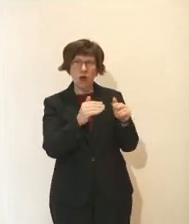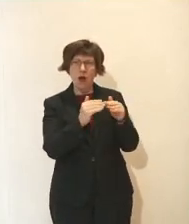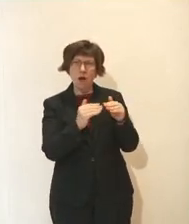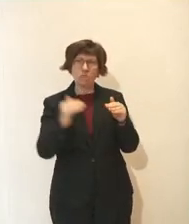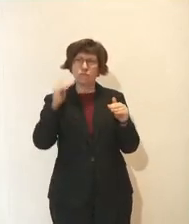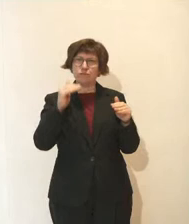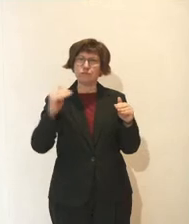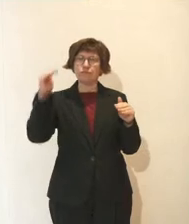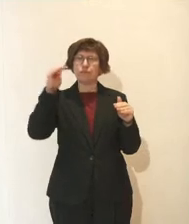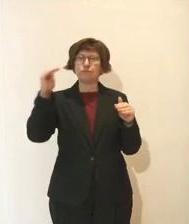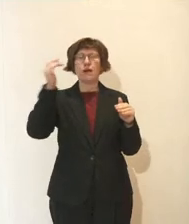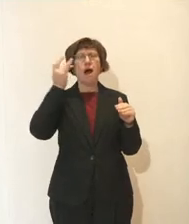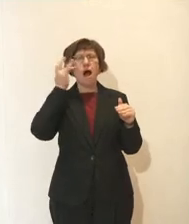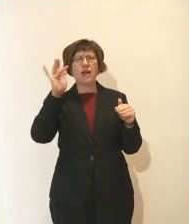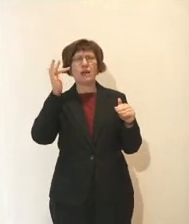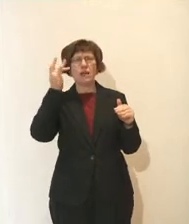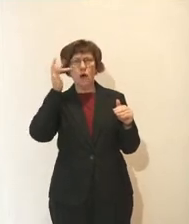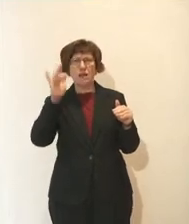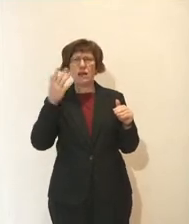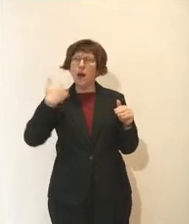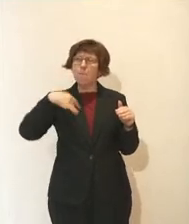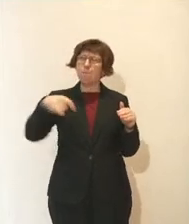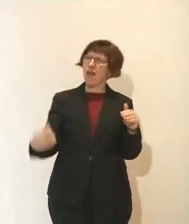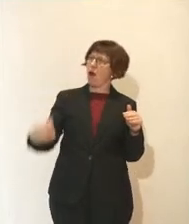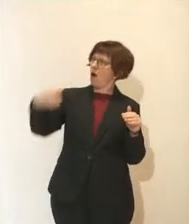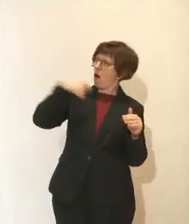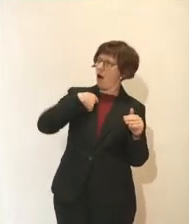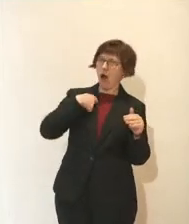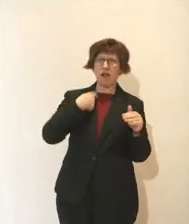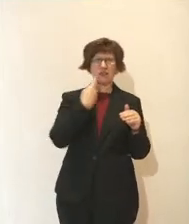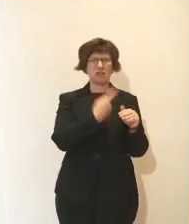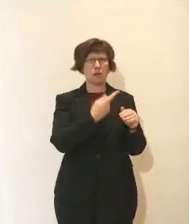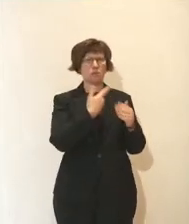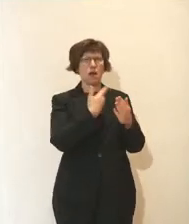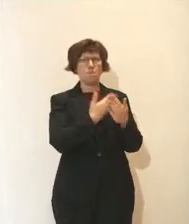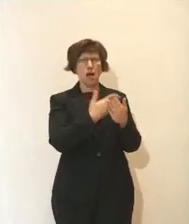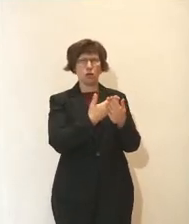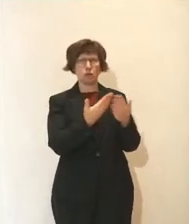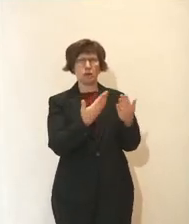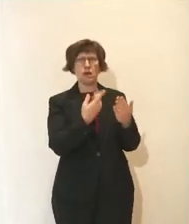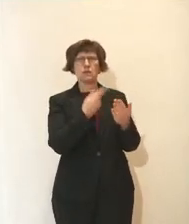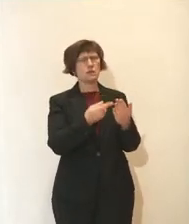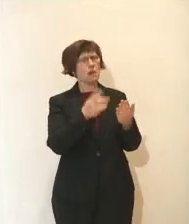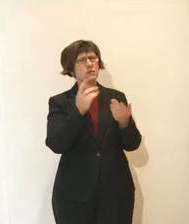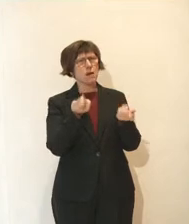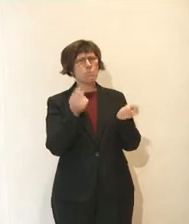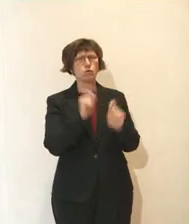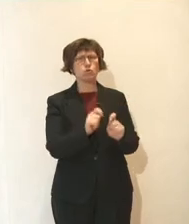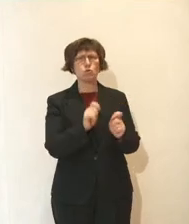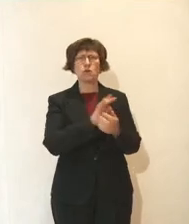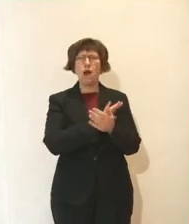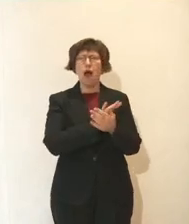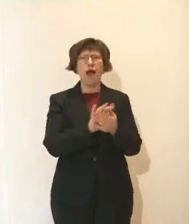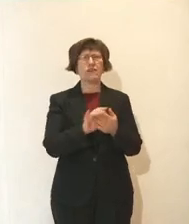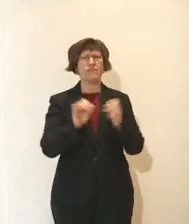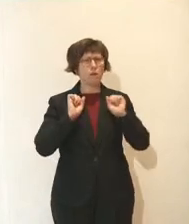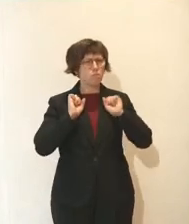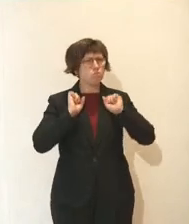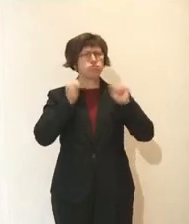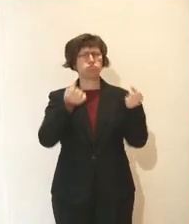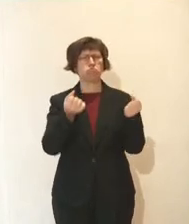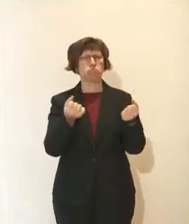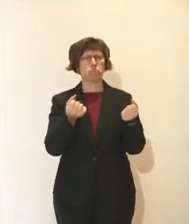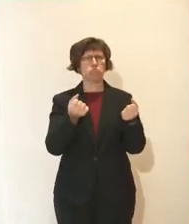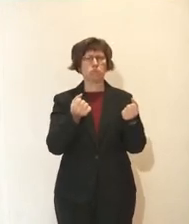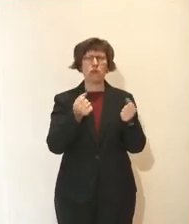anerkennung und mehr rechnen können als diejenigen die zum beispiel sich dafür entschließen einfach fleißig zu sein in